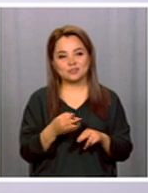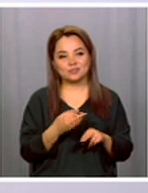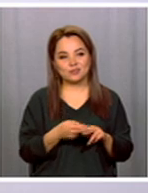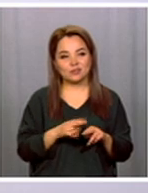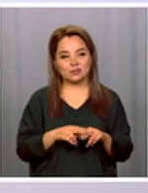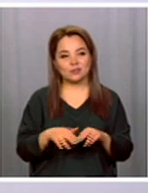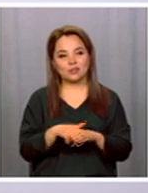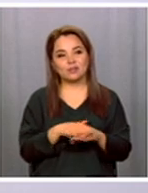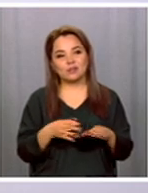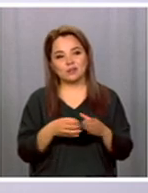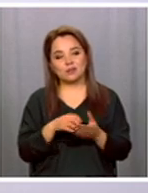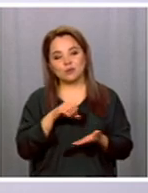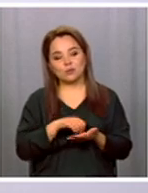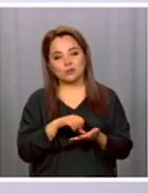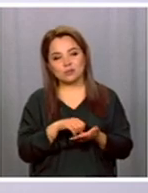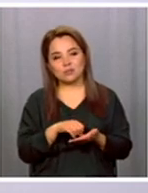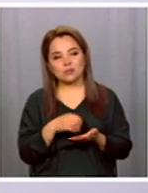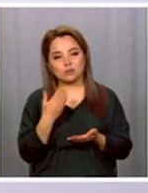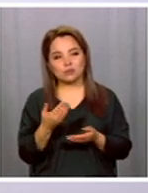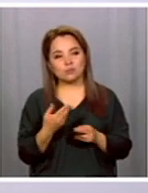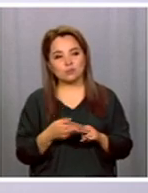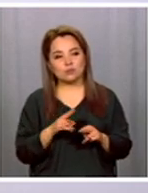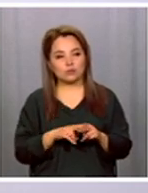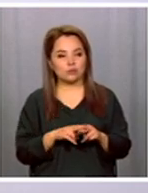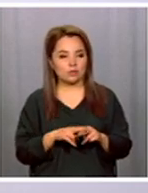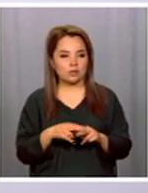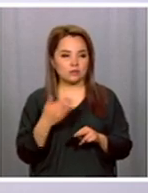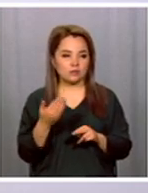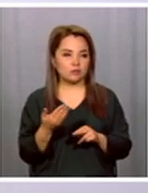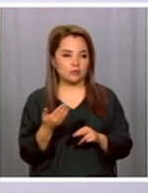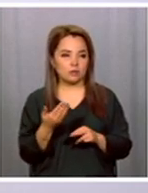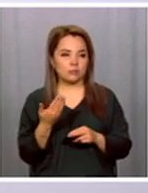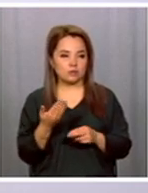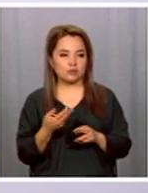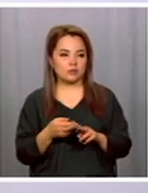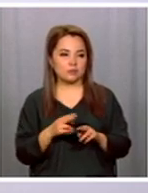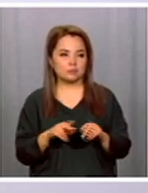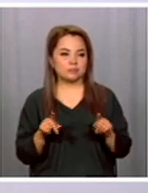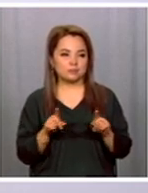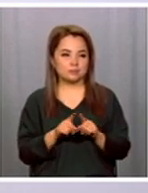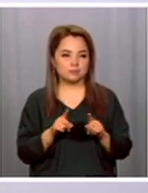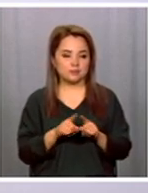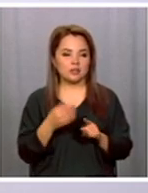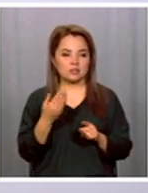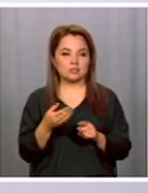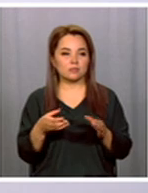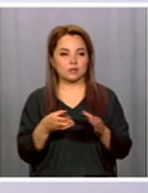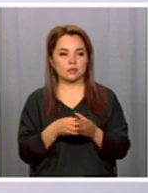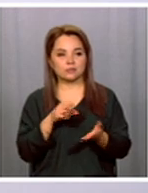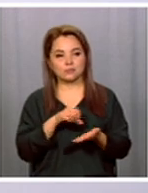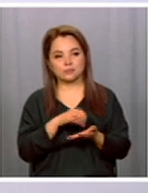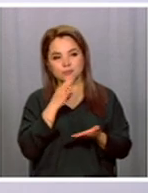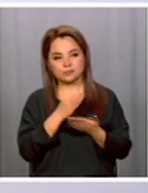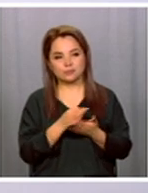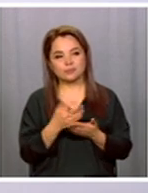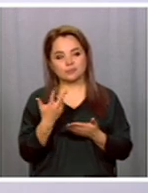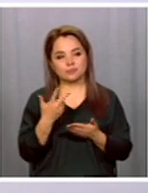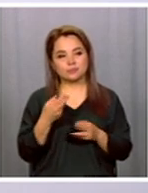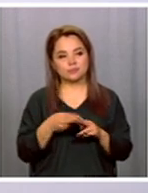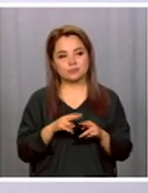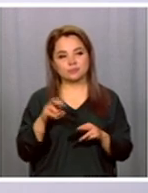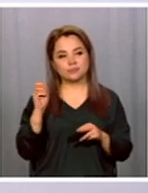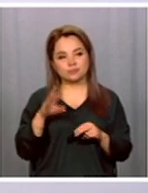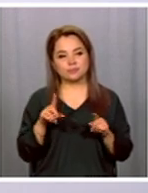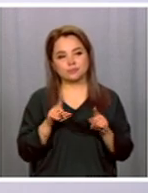оптикалық өске параллель жібереміз, фокус арқылы жібереміз. Екіншісін айнаның төбесіне жібереміз де шағылдырамыз. Үшіншісін фокус арқылы жіберіп,